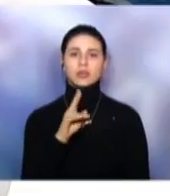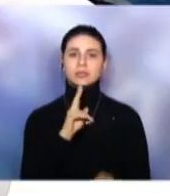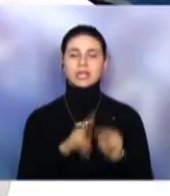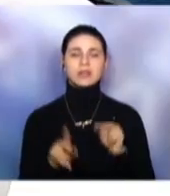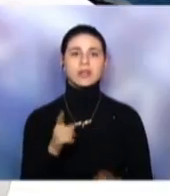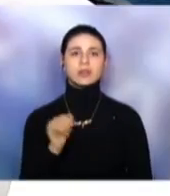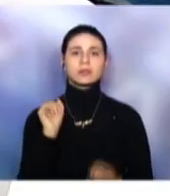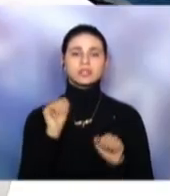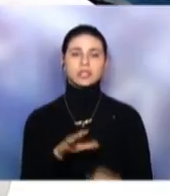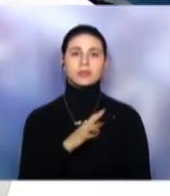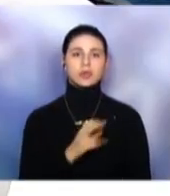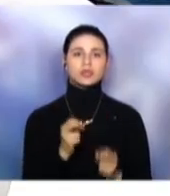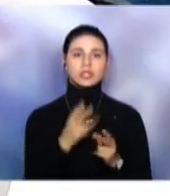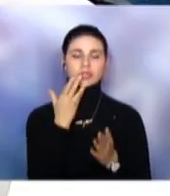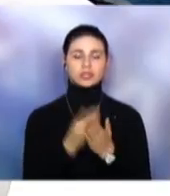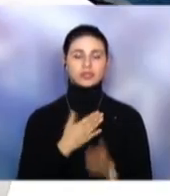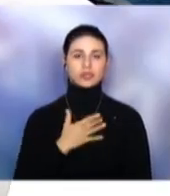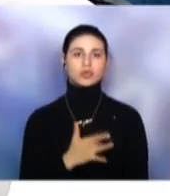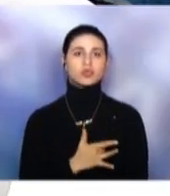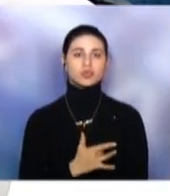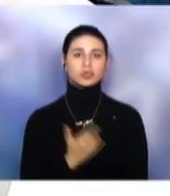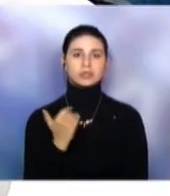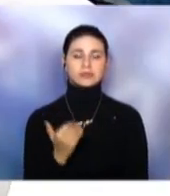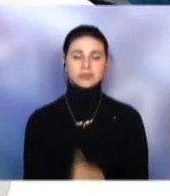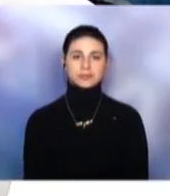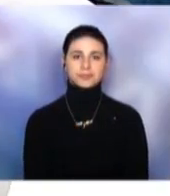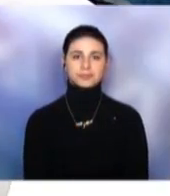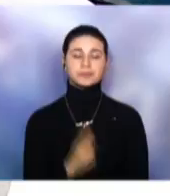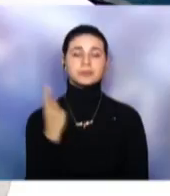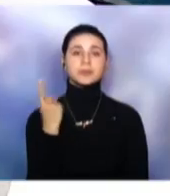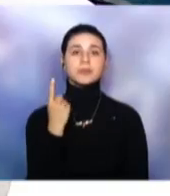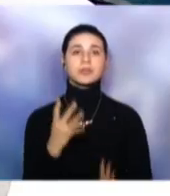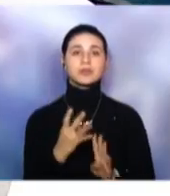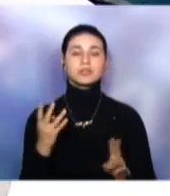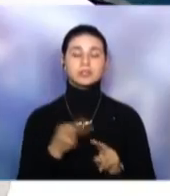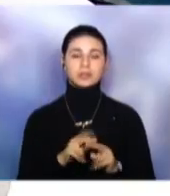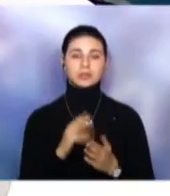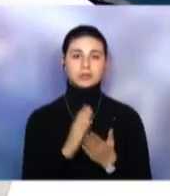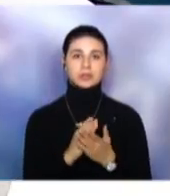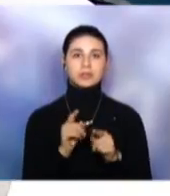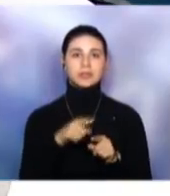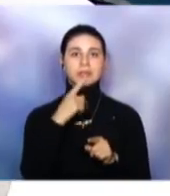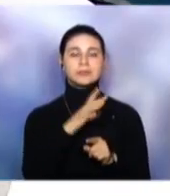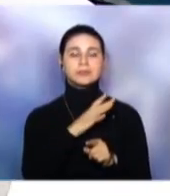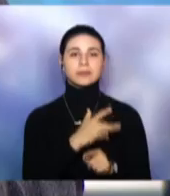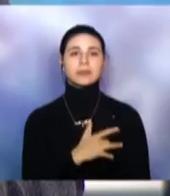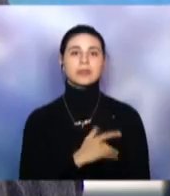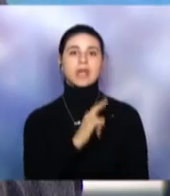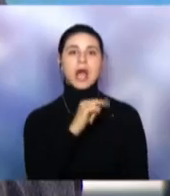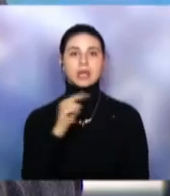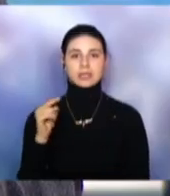რატომ შეიძლება იყოს საშიში ჩვენი გულ-სისხლძარღვთა სისტემისთვის? Პირველ რიგში ეს გახლავთ ზემოთ ხსენებული